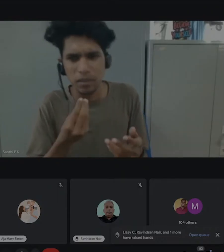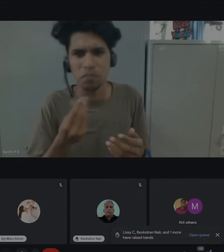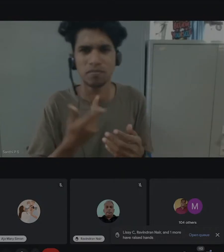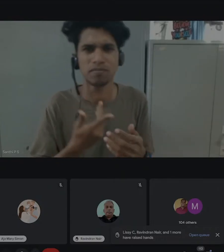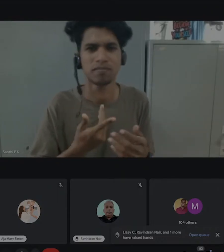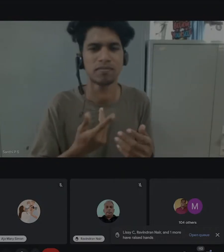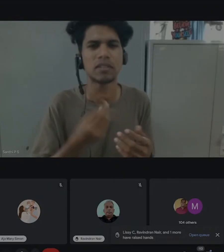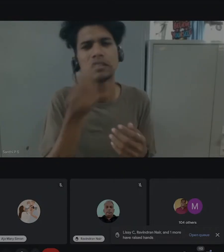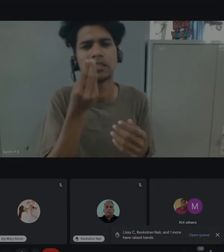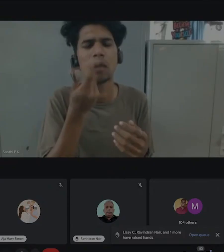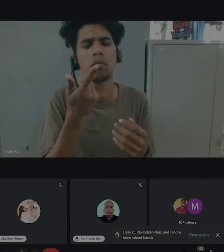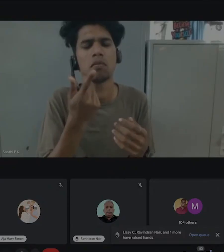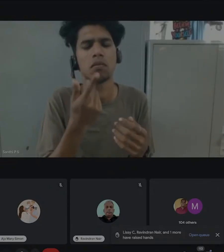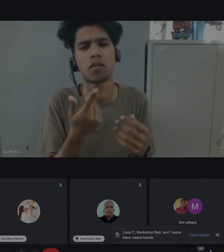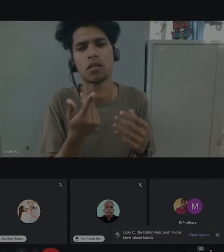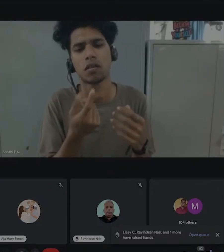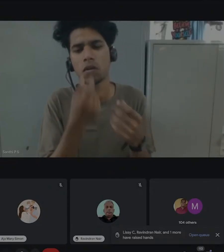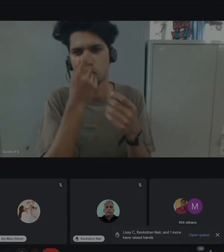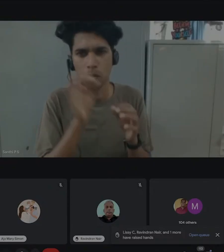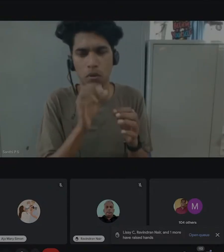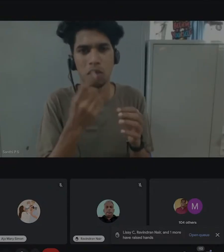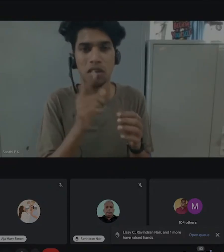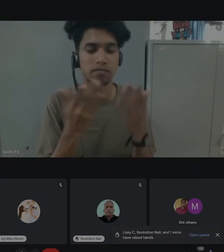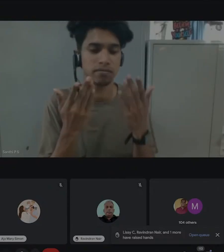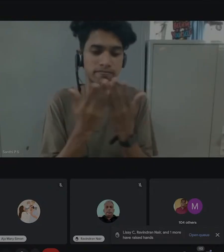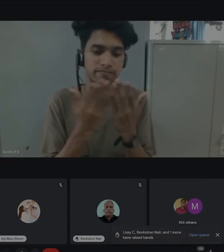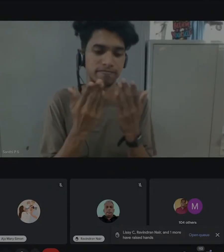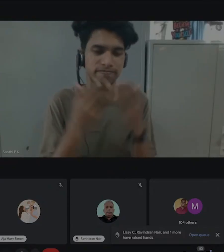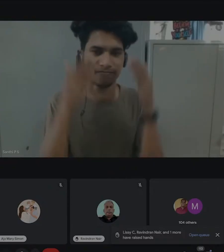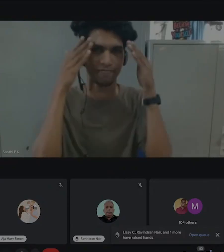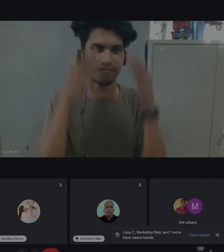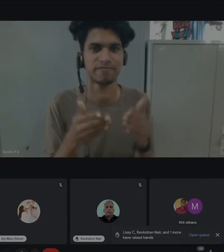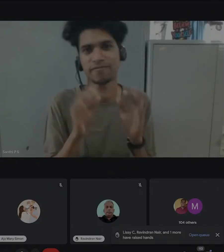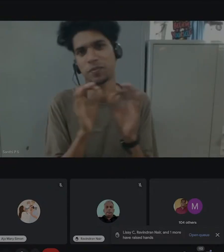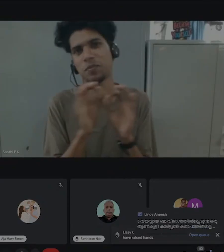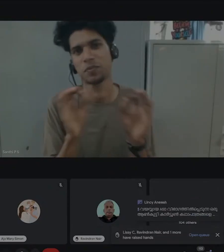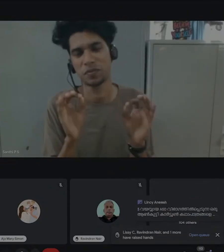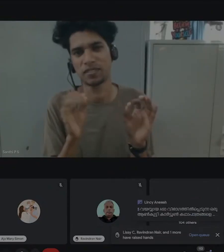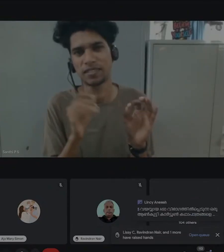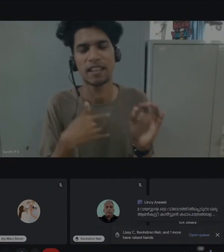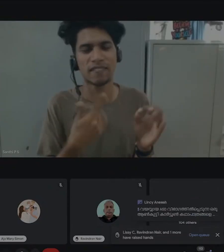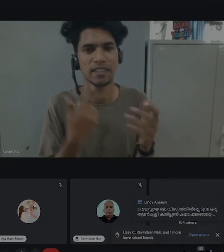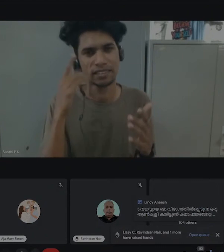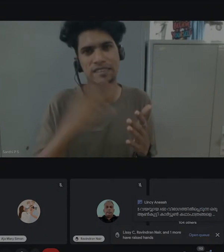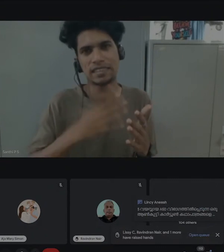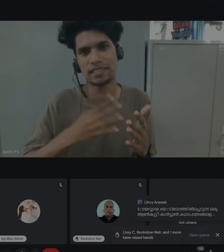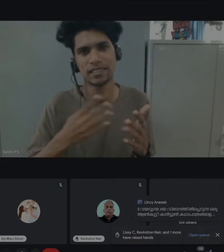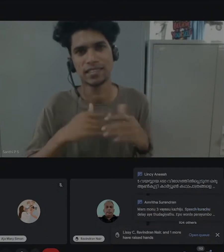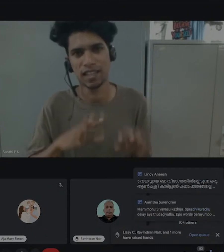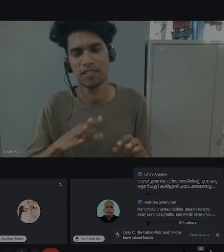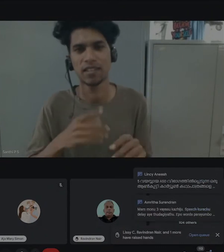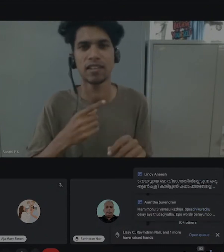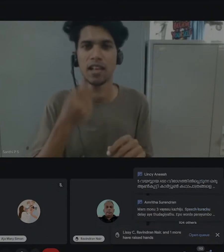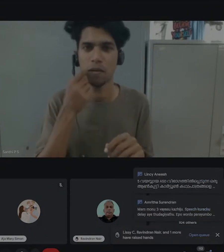ചെറിയ കുറവുകൾ വരുന്നുണ്ടെങ്കിലും നമുക്ക് ഈ പഠനത്തിനോട് ശ്രദ്ധിക്കാനുള്ള അത്രമാത്രം ഒന്നും ആയിട്ടില്ല. അത് വലിയ വിഷമമാണ് പേരൻസിനും. അതേ ഞങ്ങൾ ടീച്ചർമാർക്കും